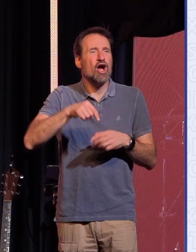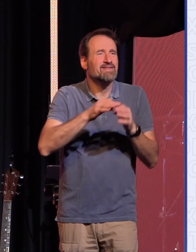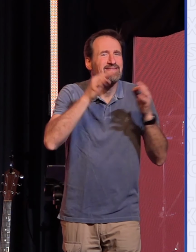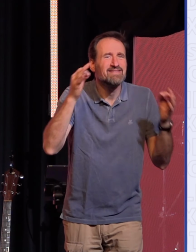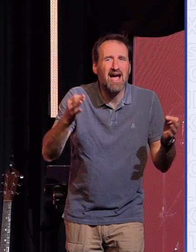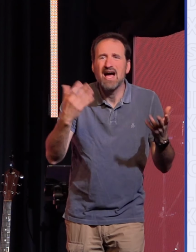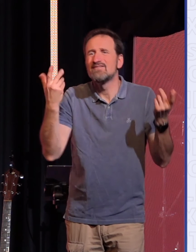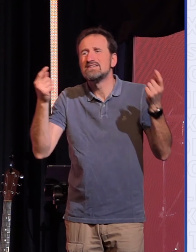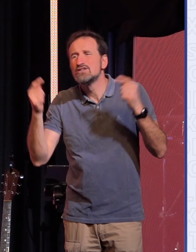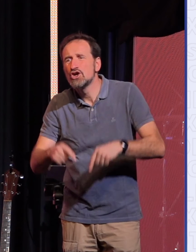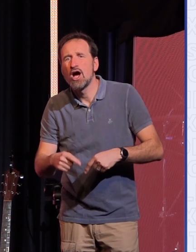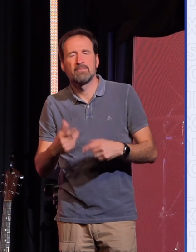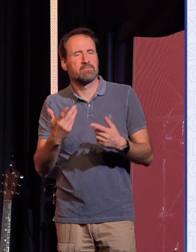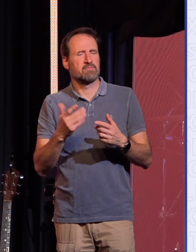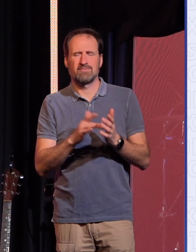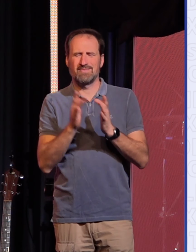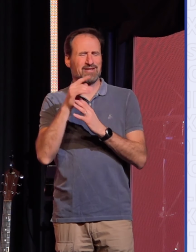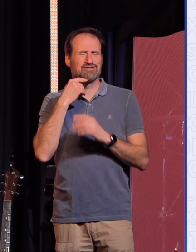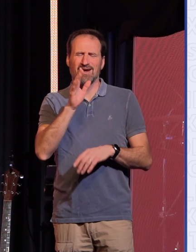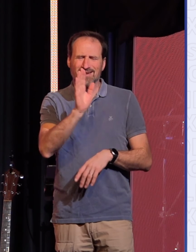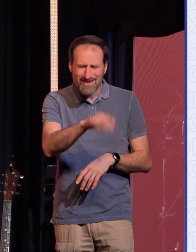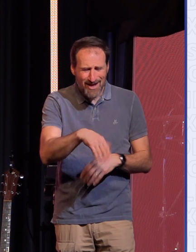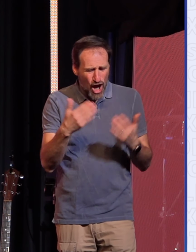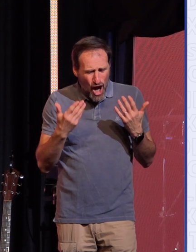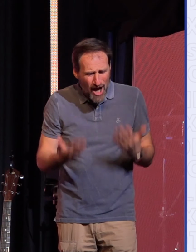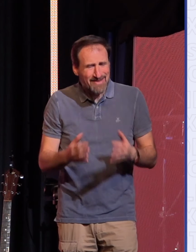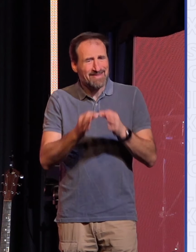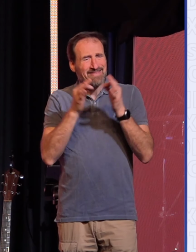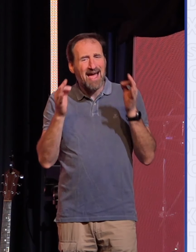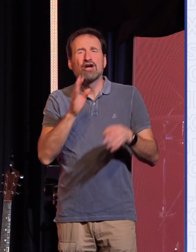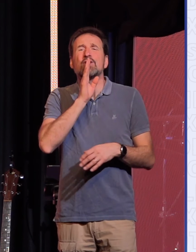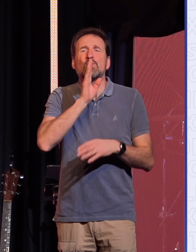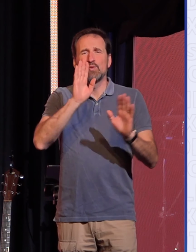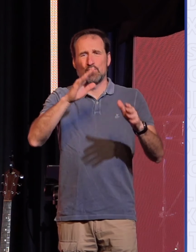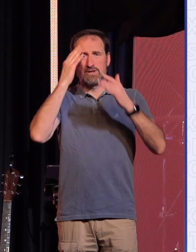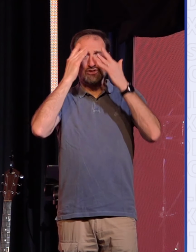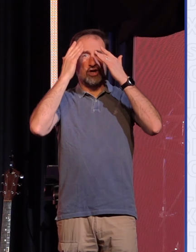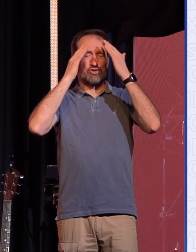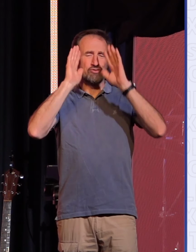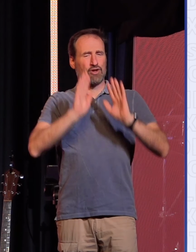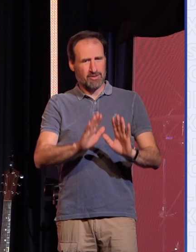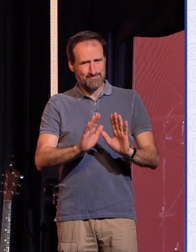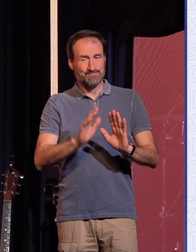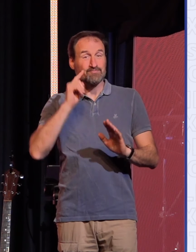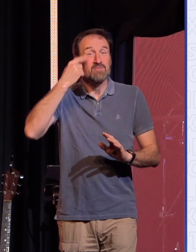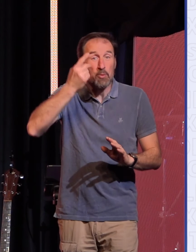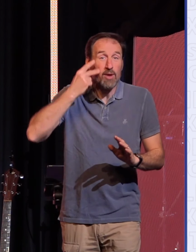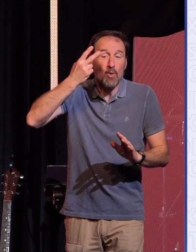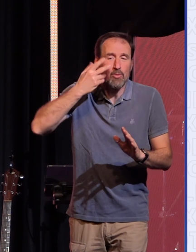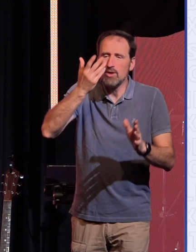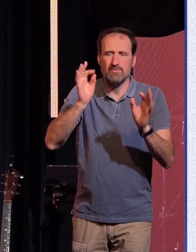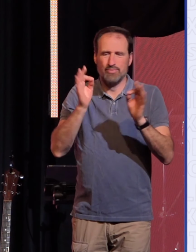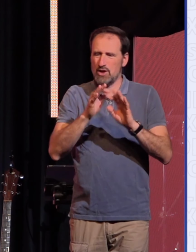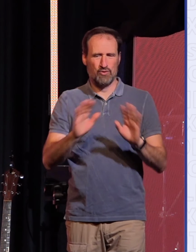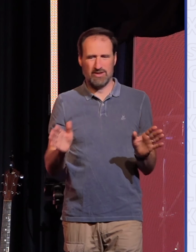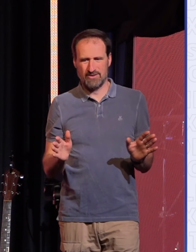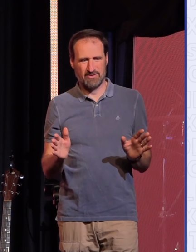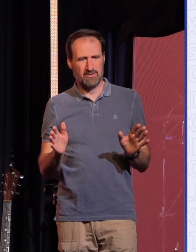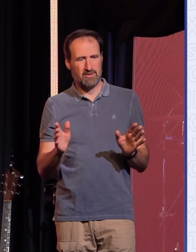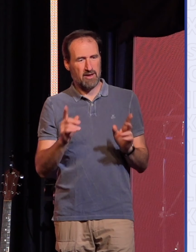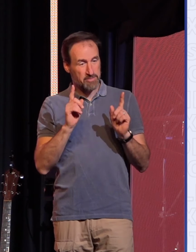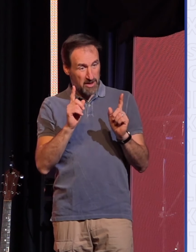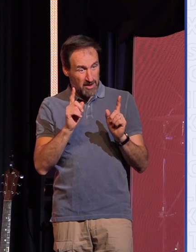Tag bringt genug Sorgen. Aber er sagt, hey, Gott kümmert sich um uns und wir sollen uns wirklich auf das ausrichten, was er